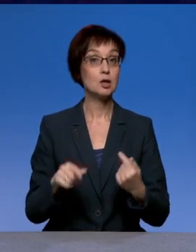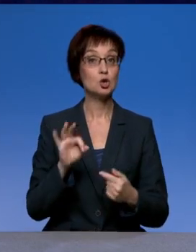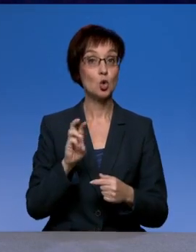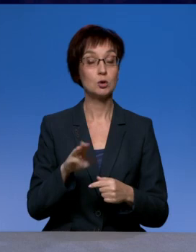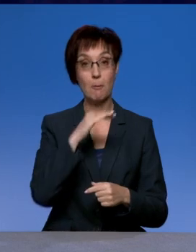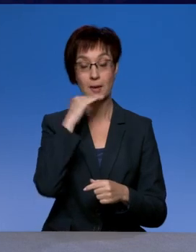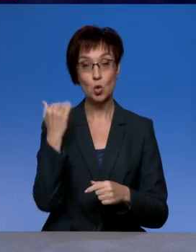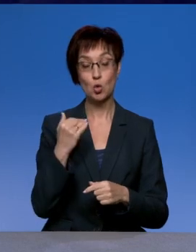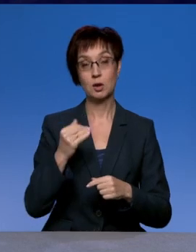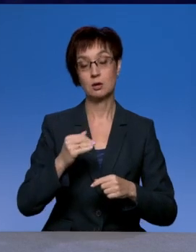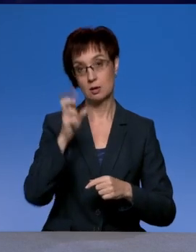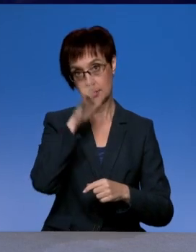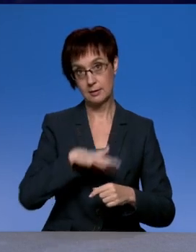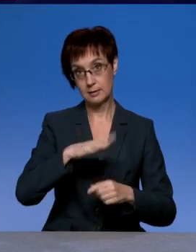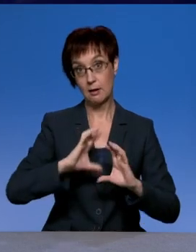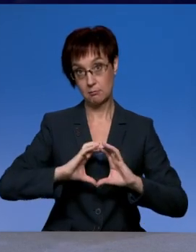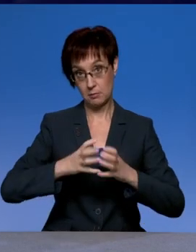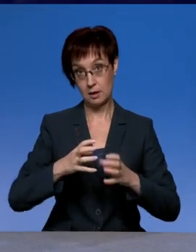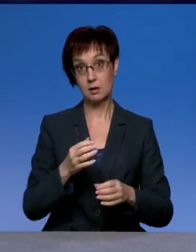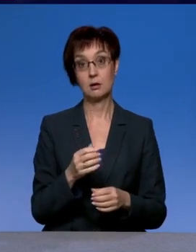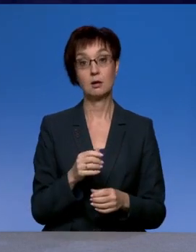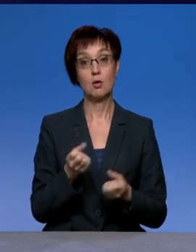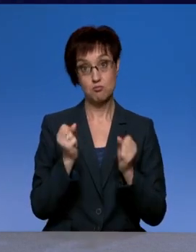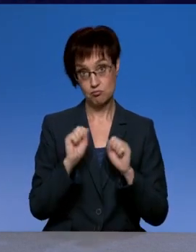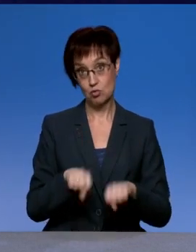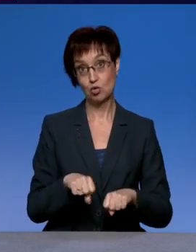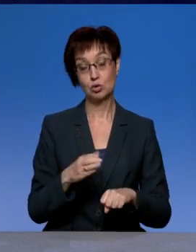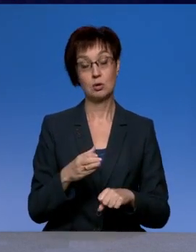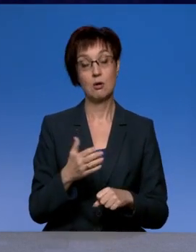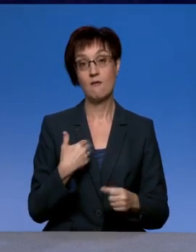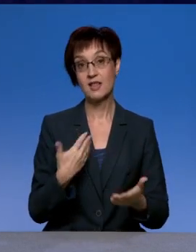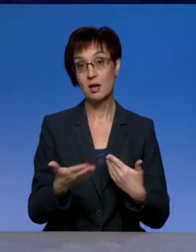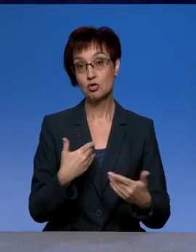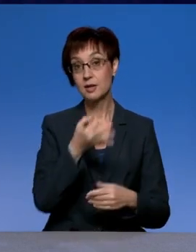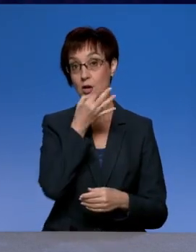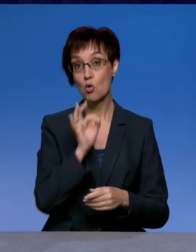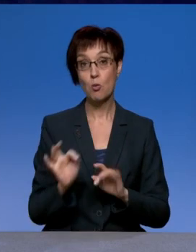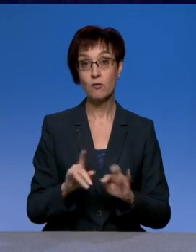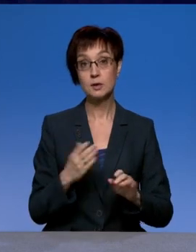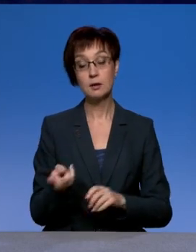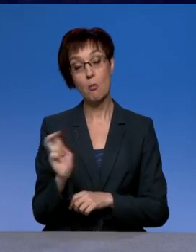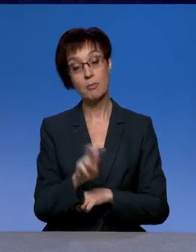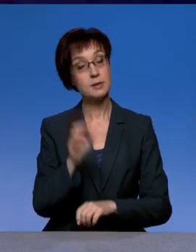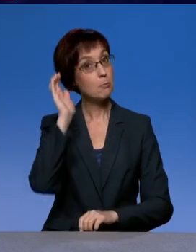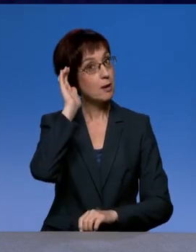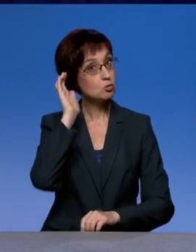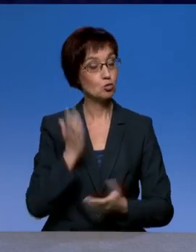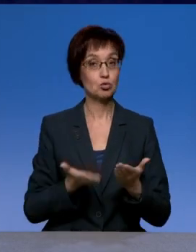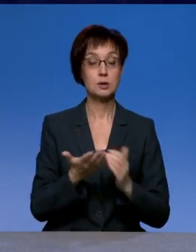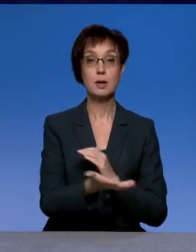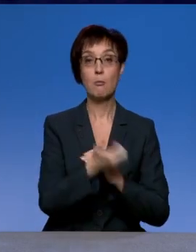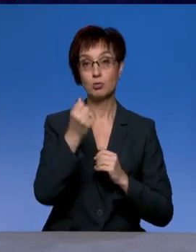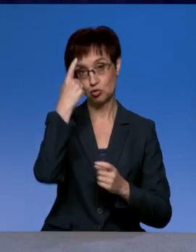открытый, то есть ты можешь в отношении любого дела как прийти послушать, также получить информацию в электронном